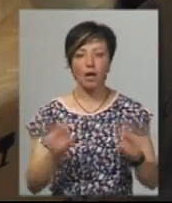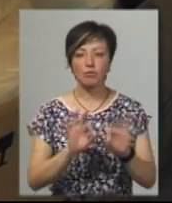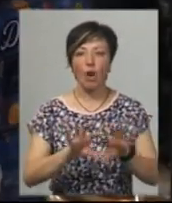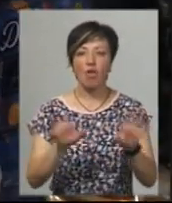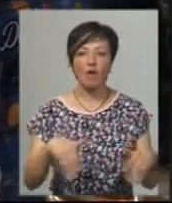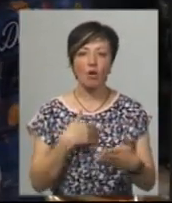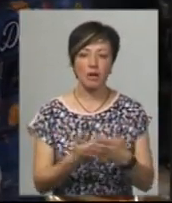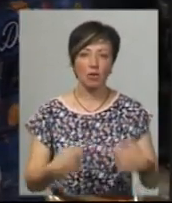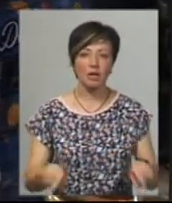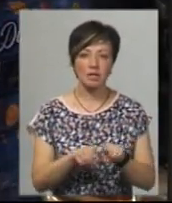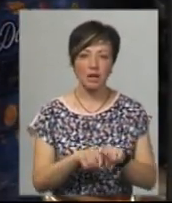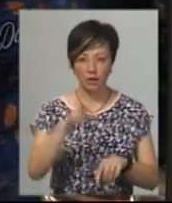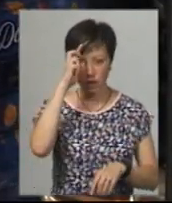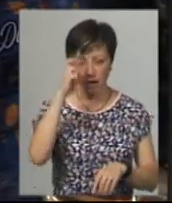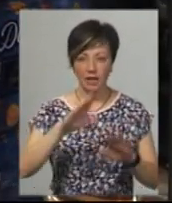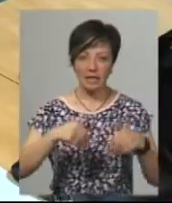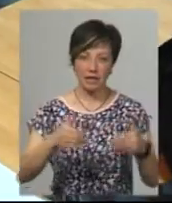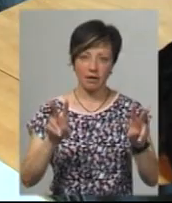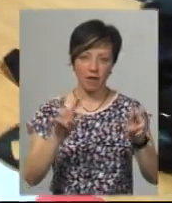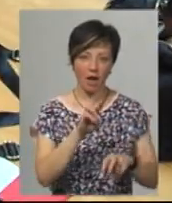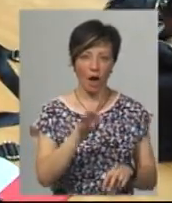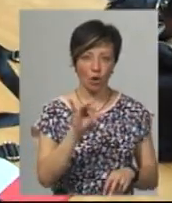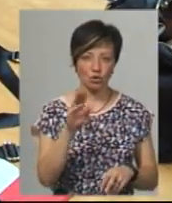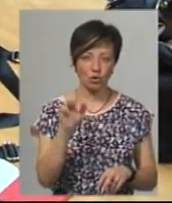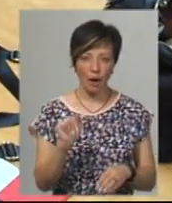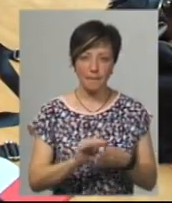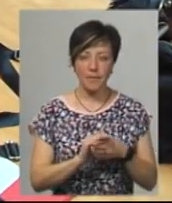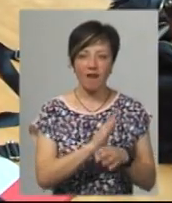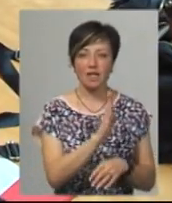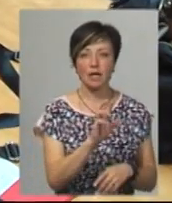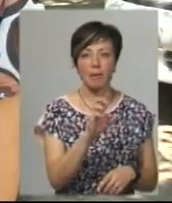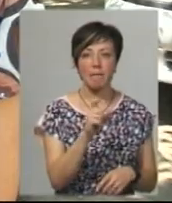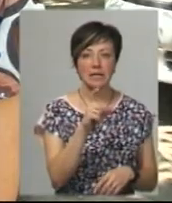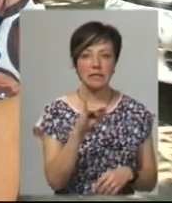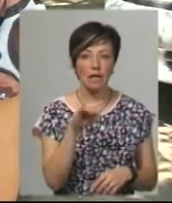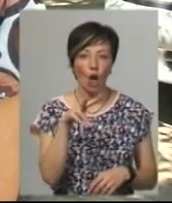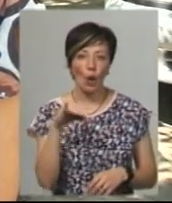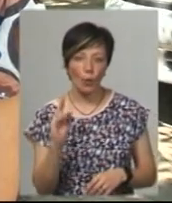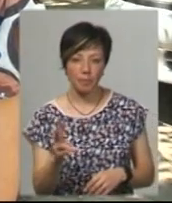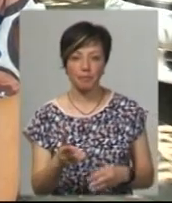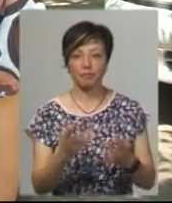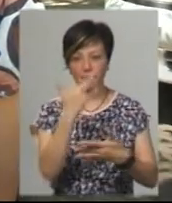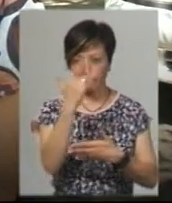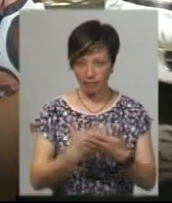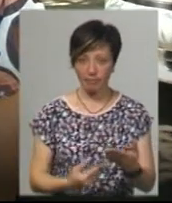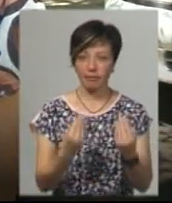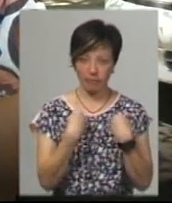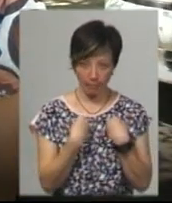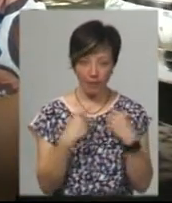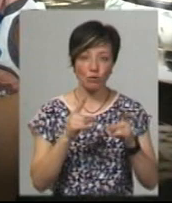голова громадської організації «Державницька ініціатива Яруша» Хмельницької області Валентина Базилюк. Вони перелік нам зробили, і